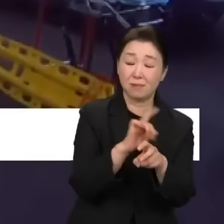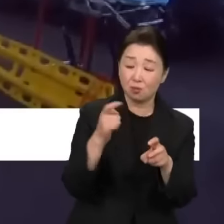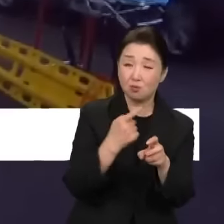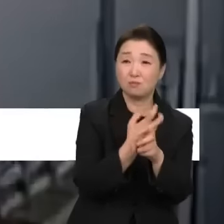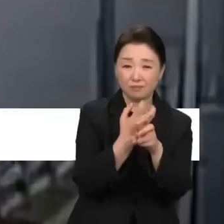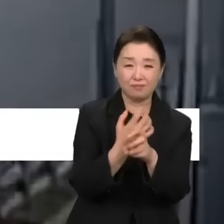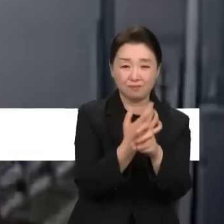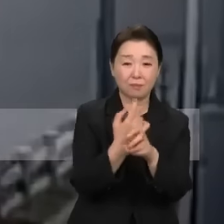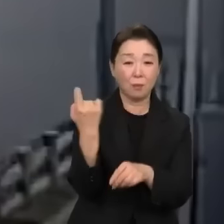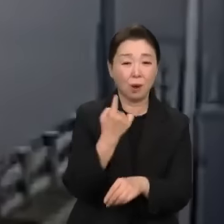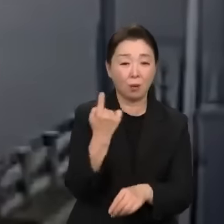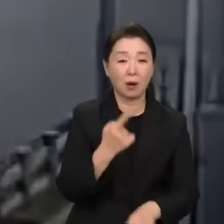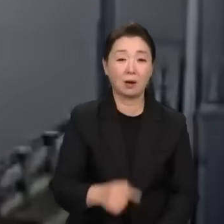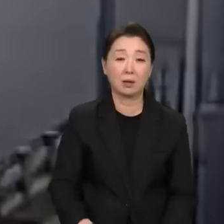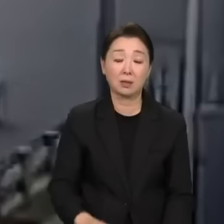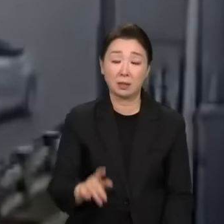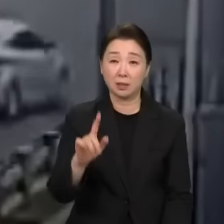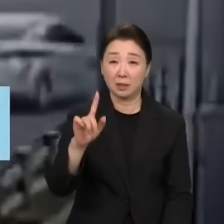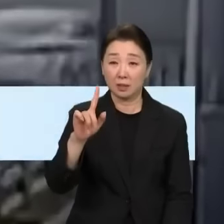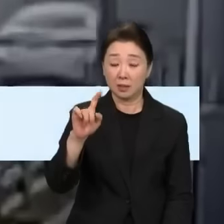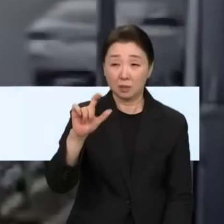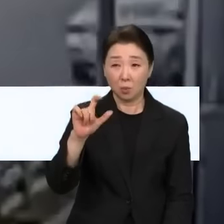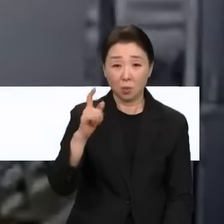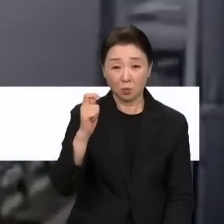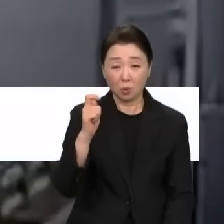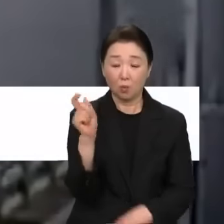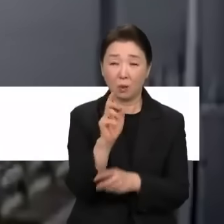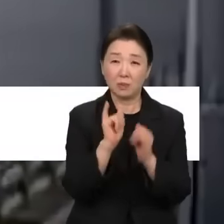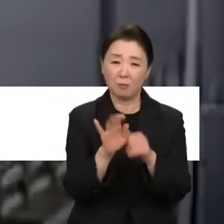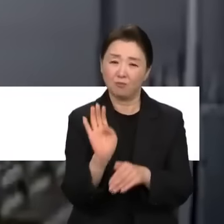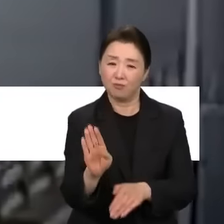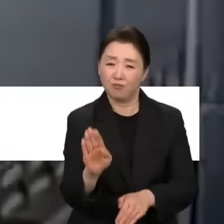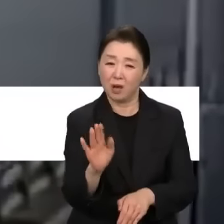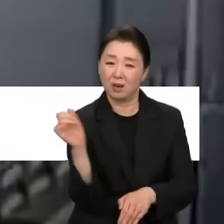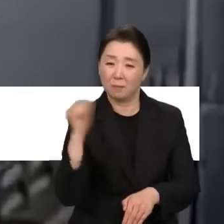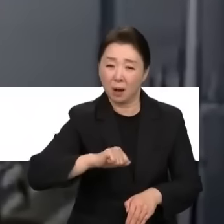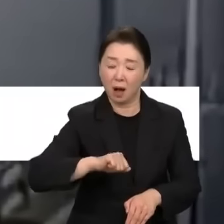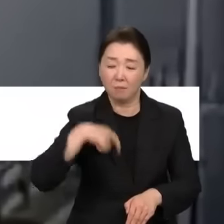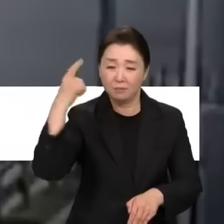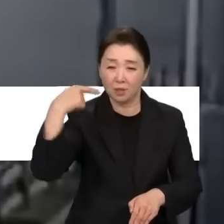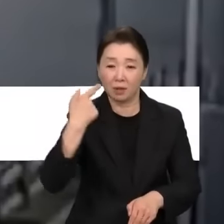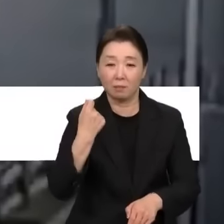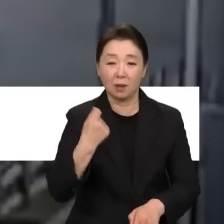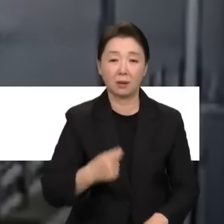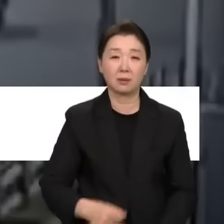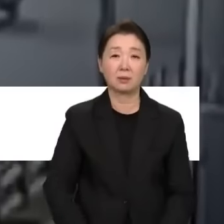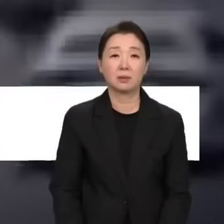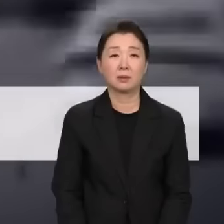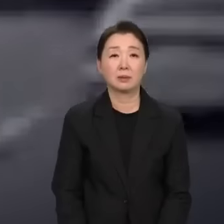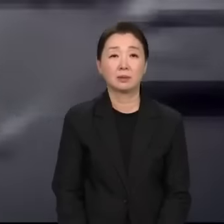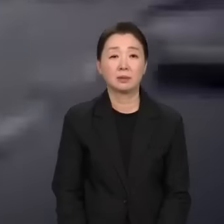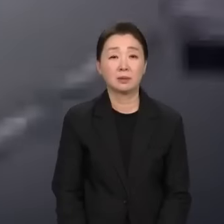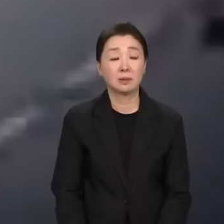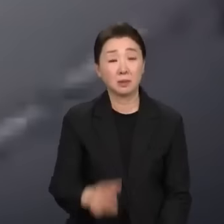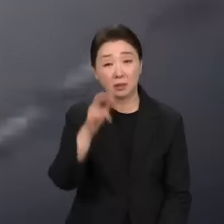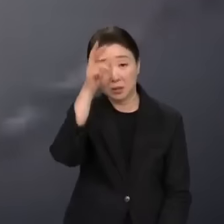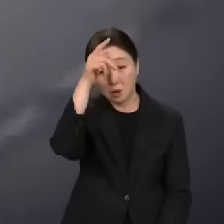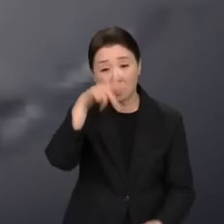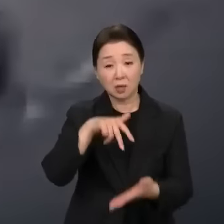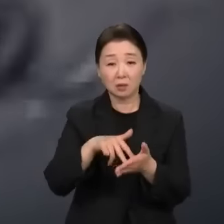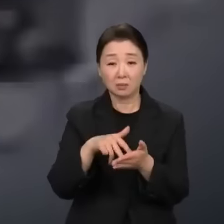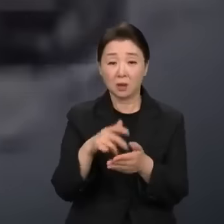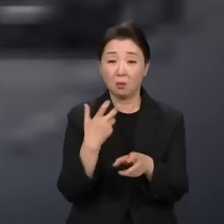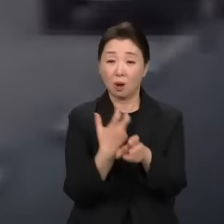다쳤습니다 15톤 화물차 운전자는 브레이크가 말을 듣지 않았다고 경찰에 진술했습니다 하지만 경찰은